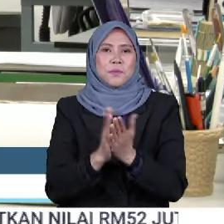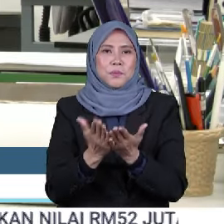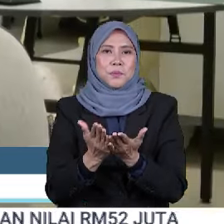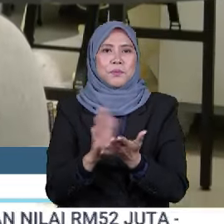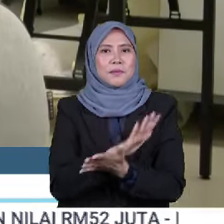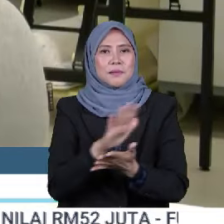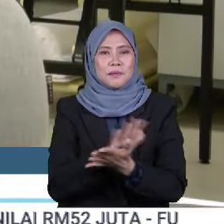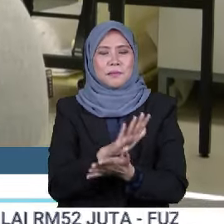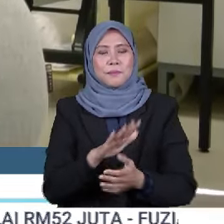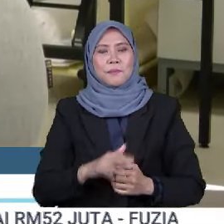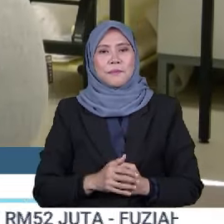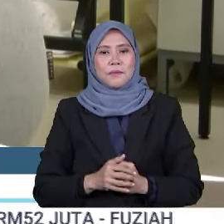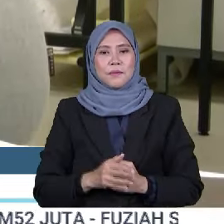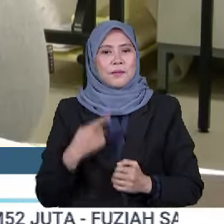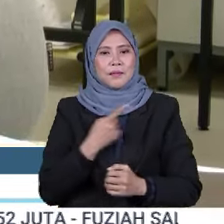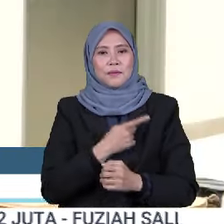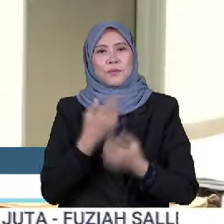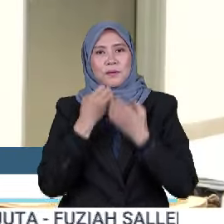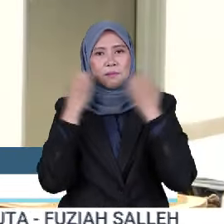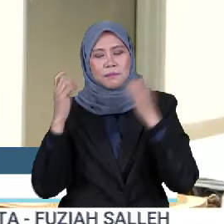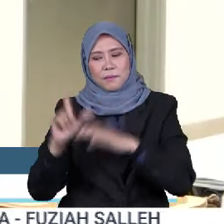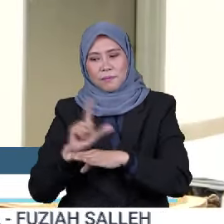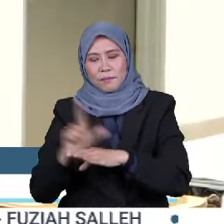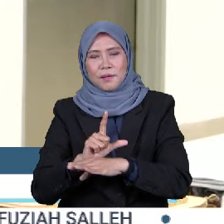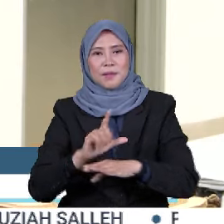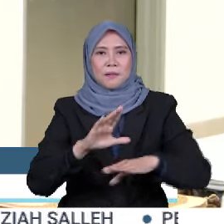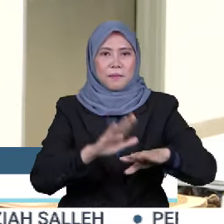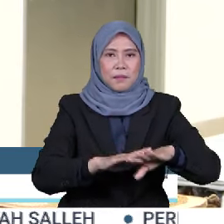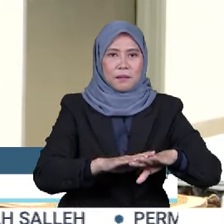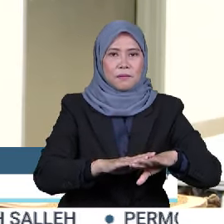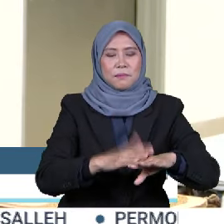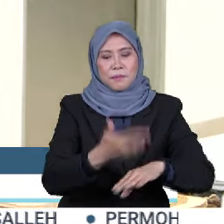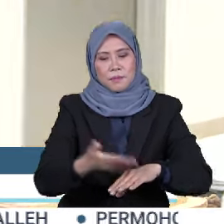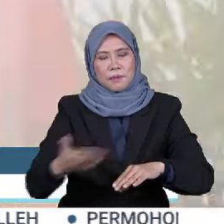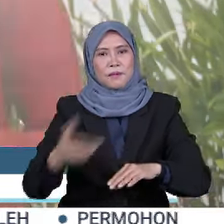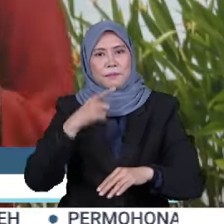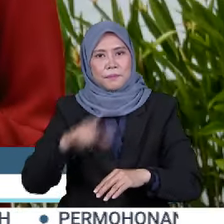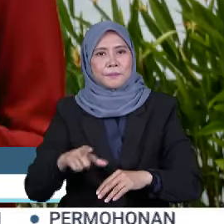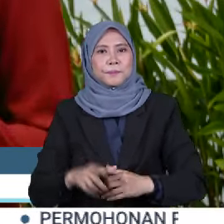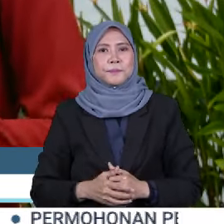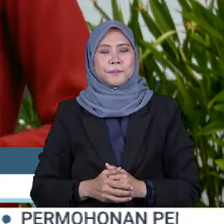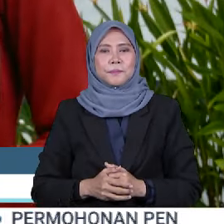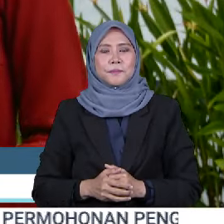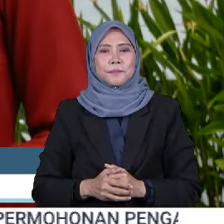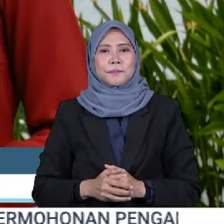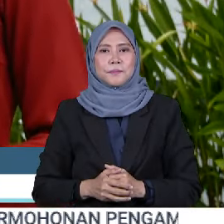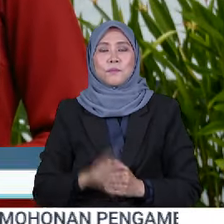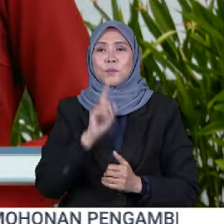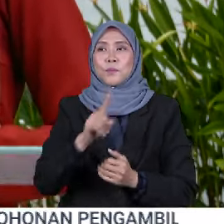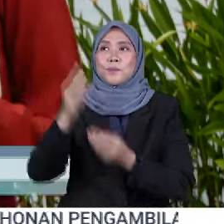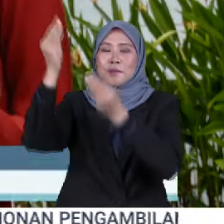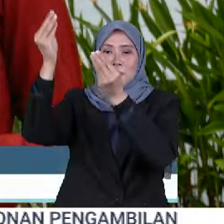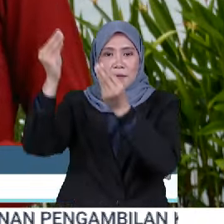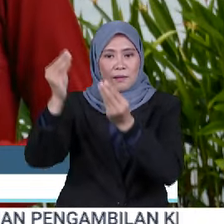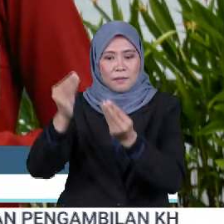sini memang kami semua terlatih untuk pegang dan kendalikan objek tersebut. Penurunan wahyu yang